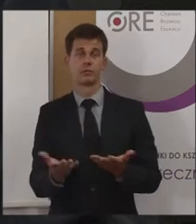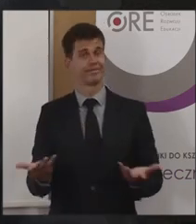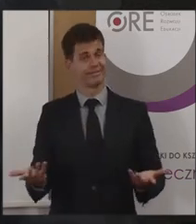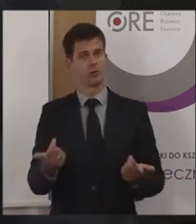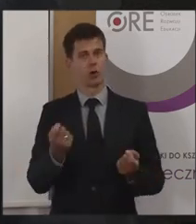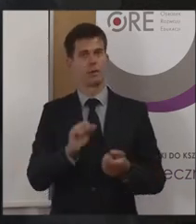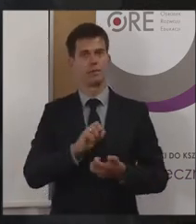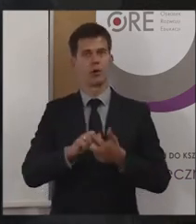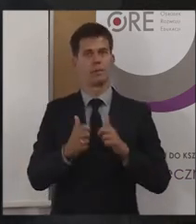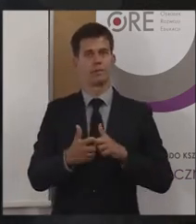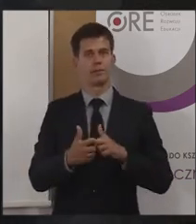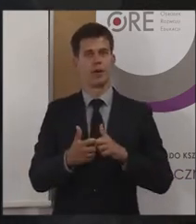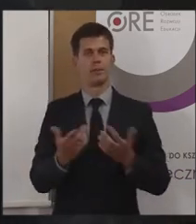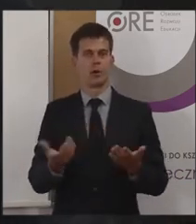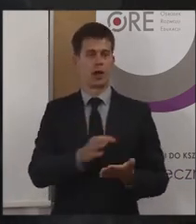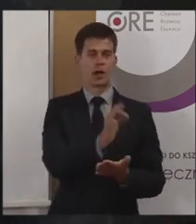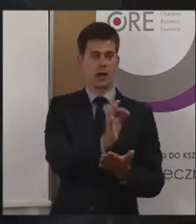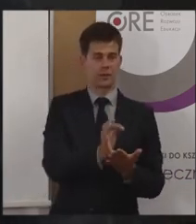jest możliwa